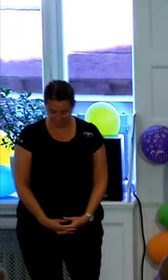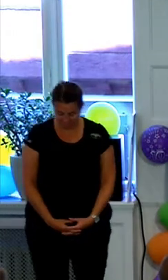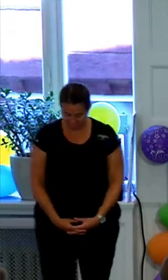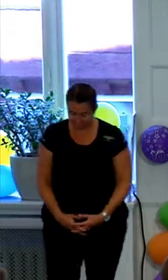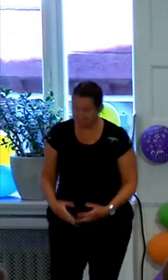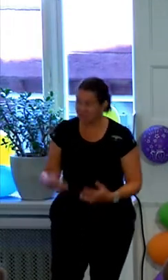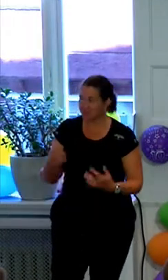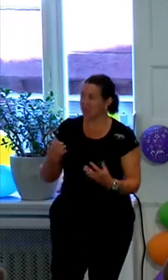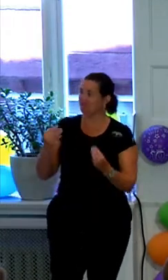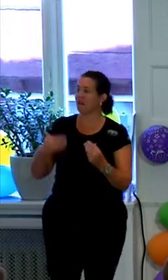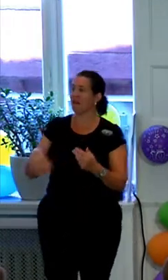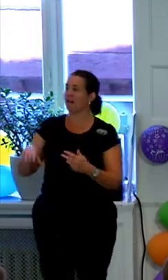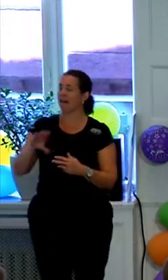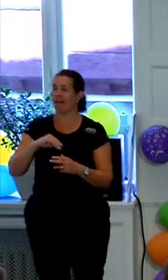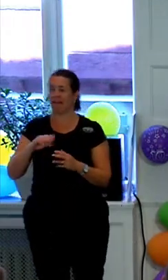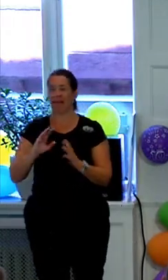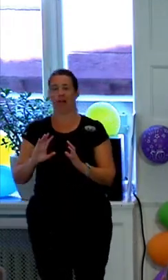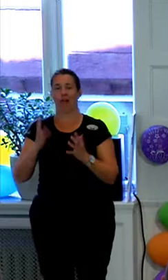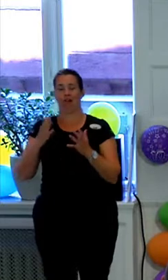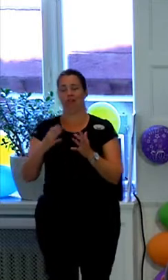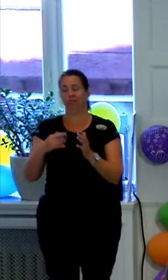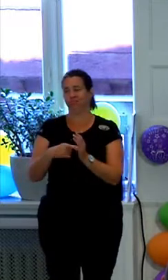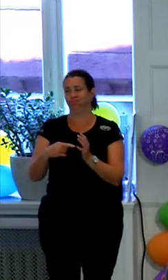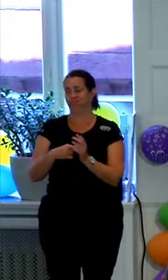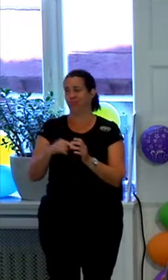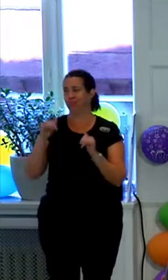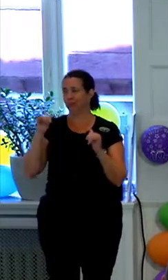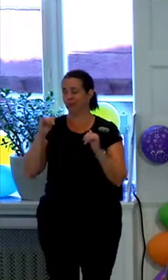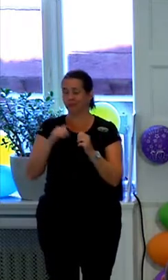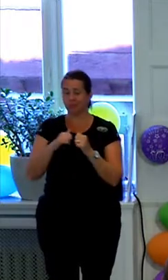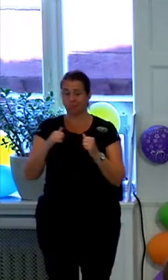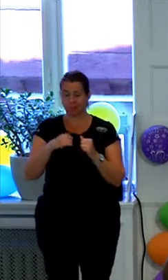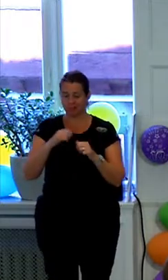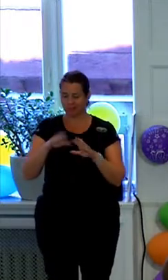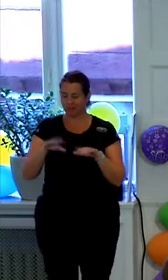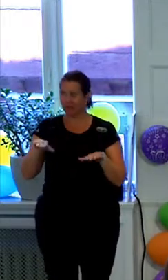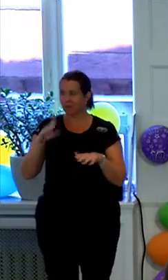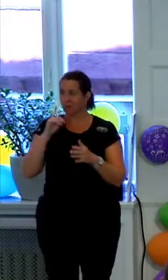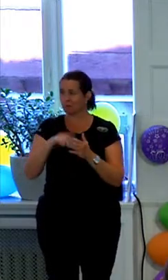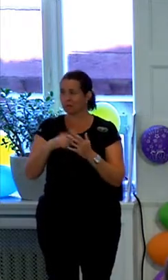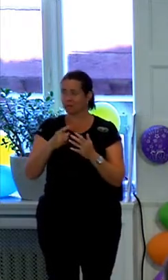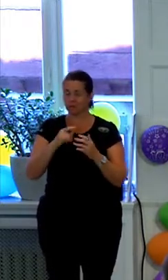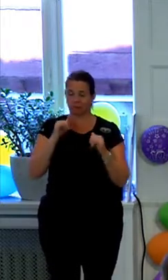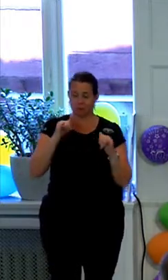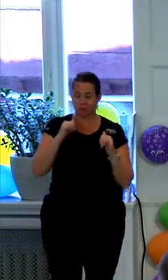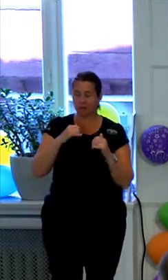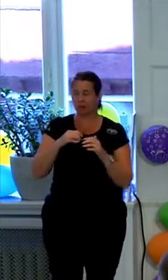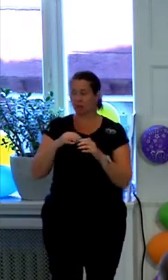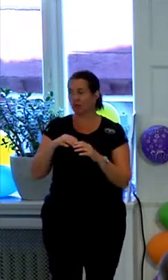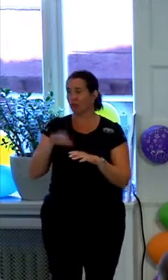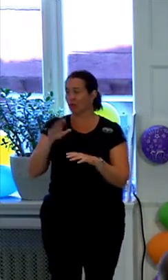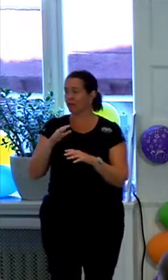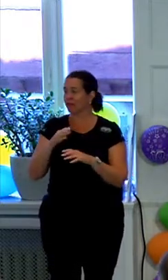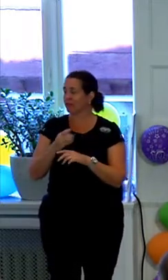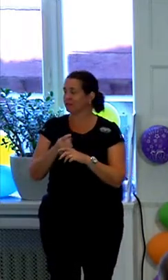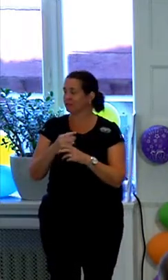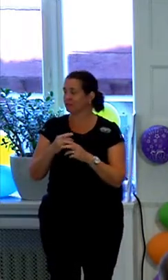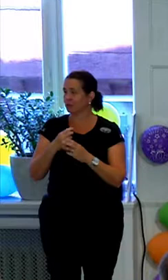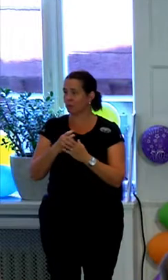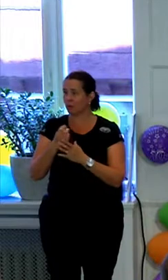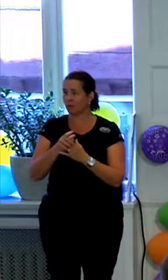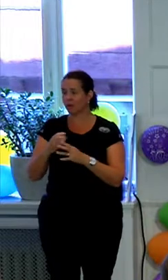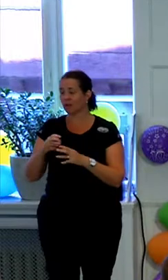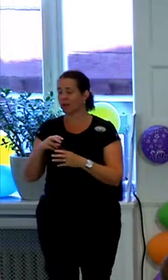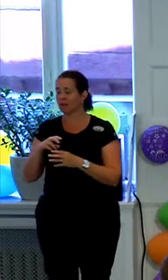Ja, lite buller kan väl alla ta. Fredrik Ljunghild, det här var ju rätt så olika åsikter kring buller, höghastighetståg, stationsnära lägen eller